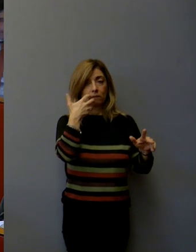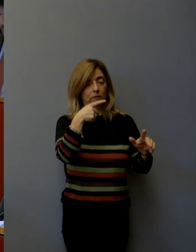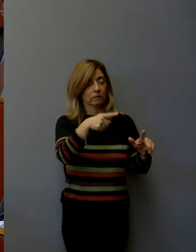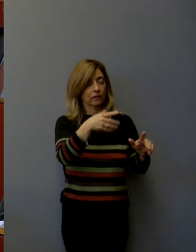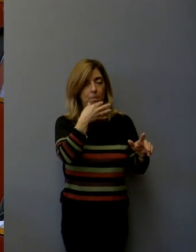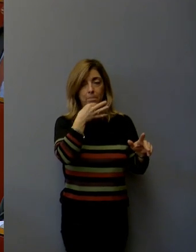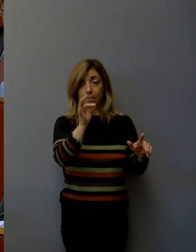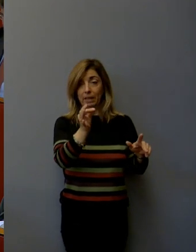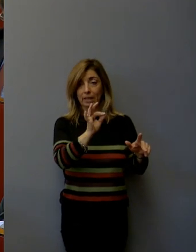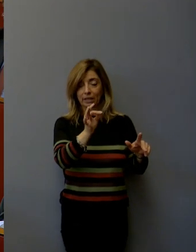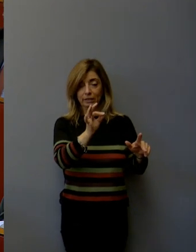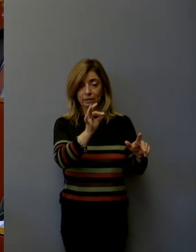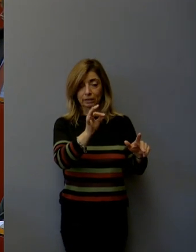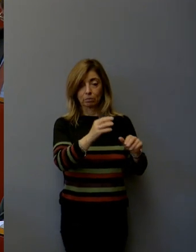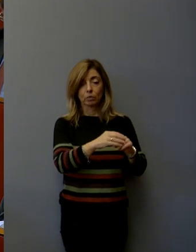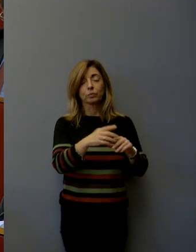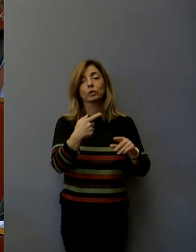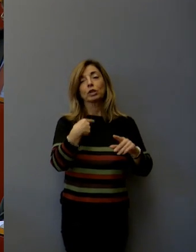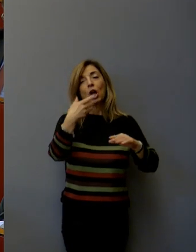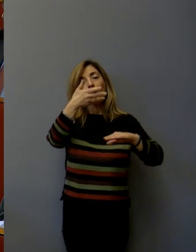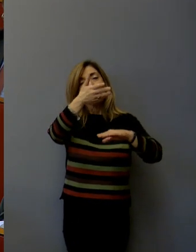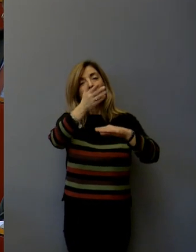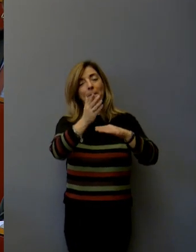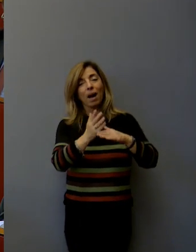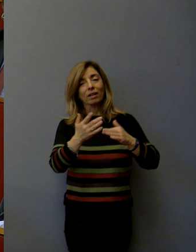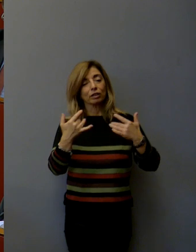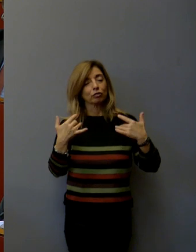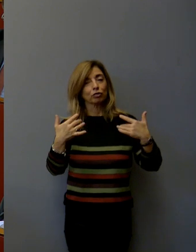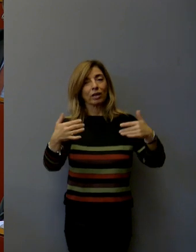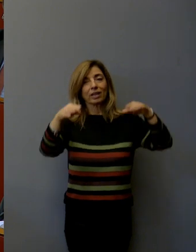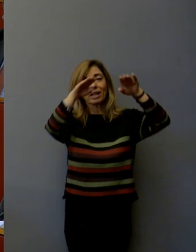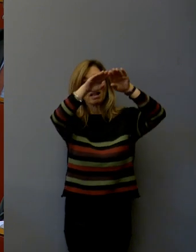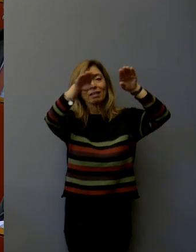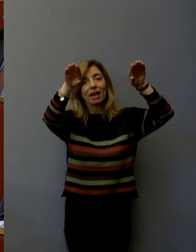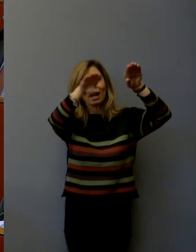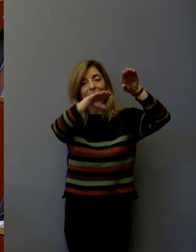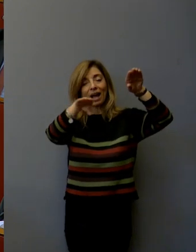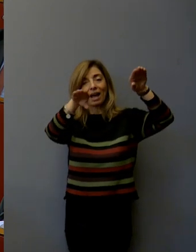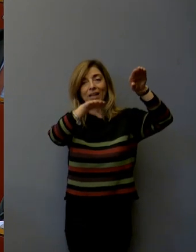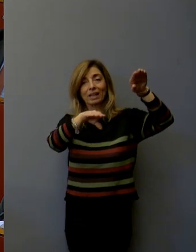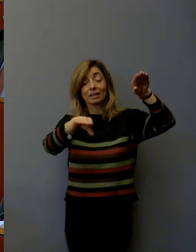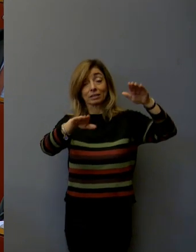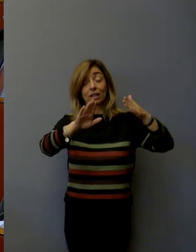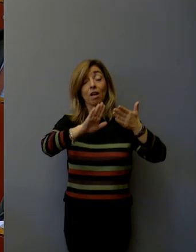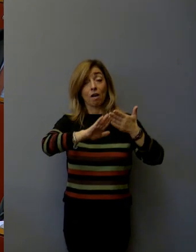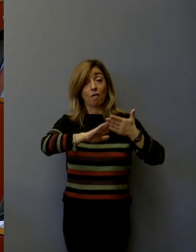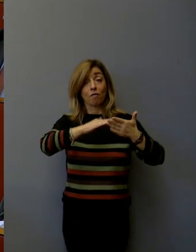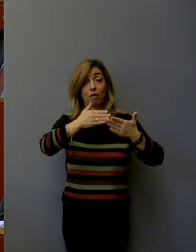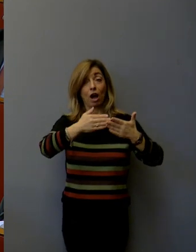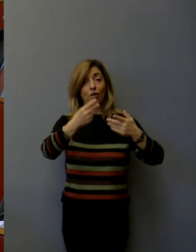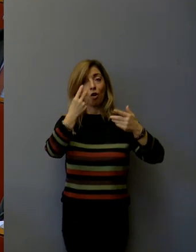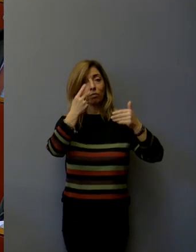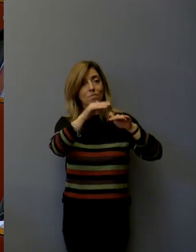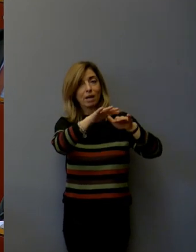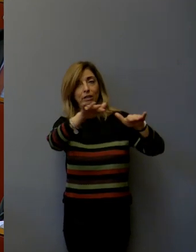ha una parte dei Giardini a terrazza anche questi di grande valore paesaggistico se tenuti come